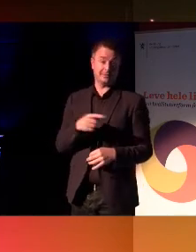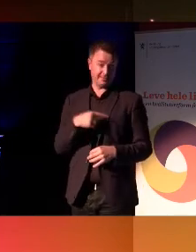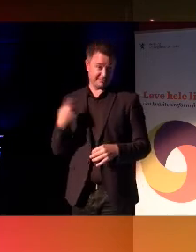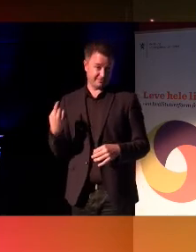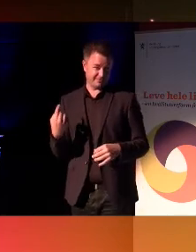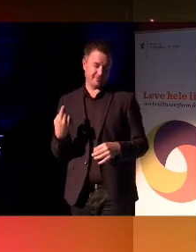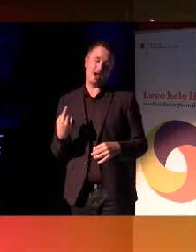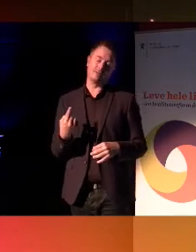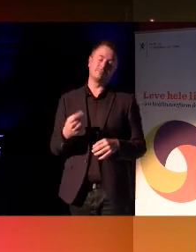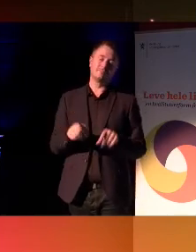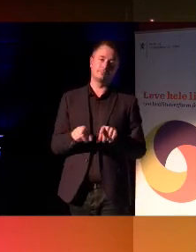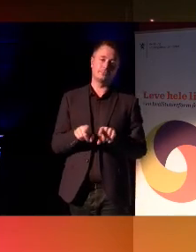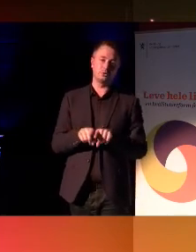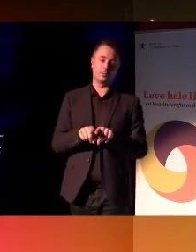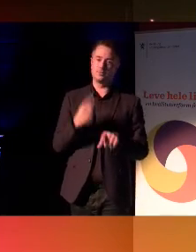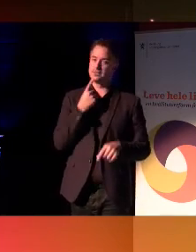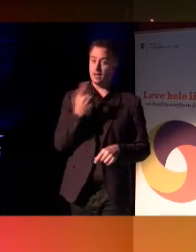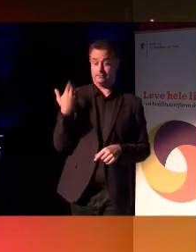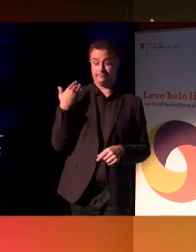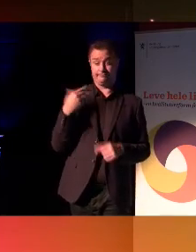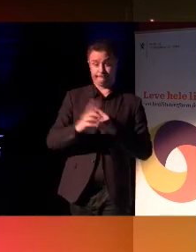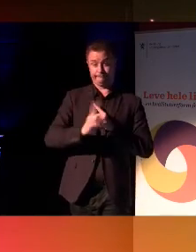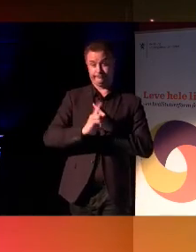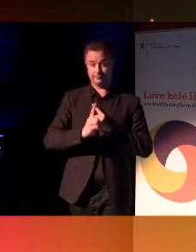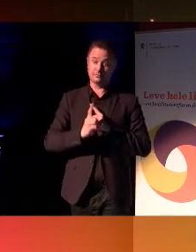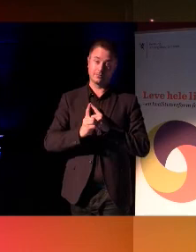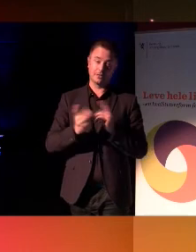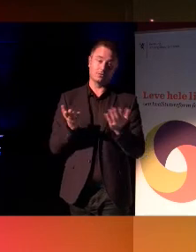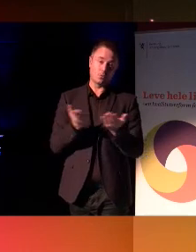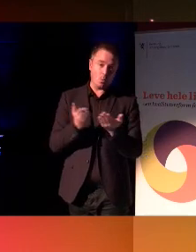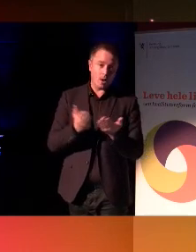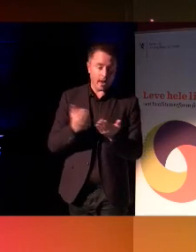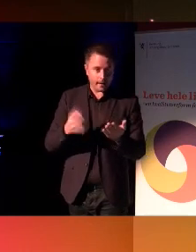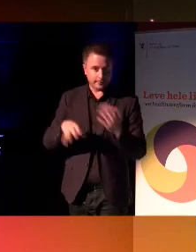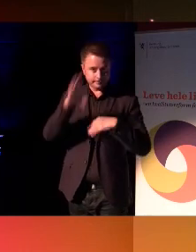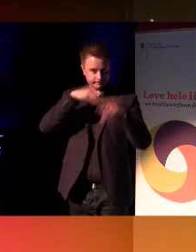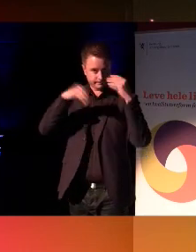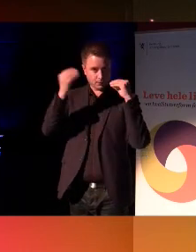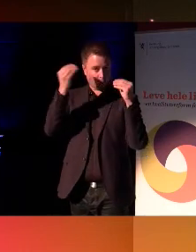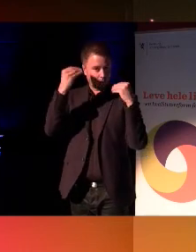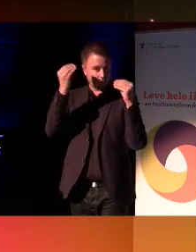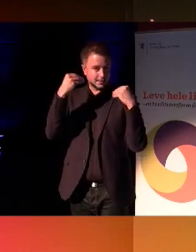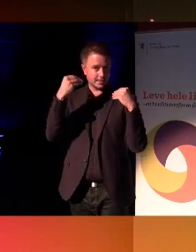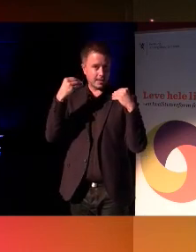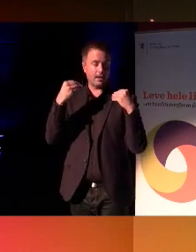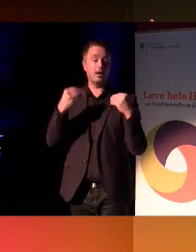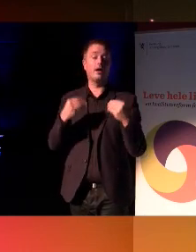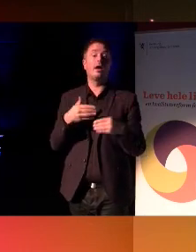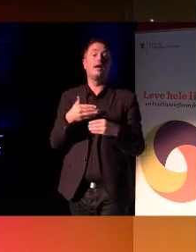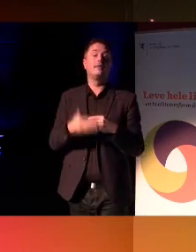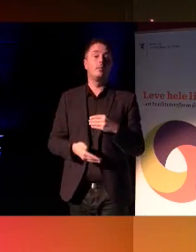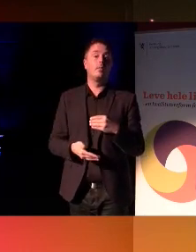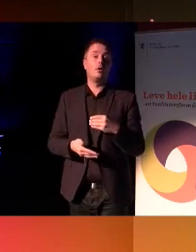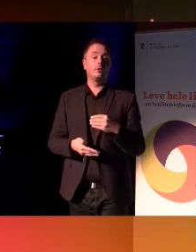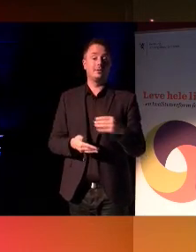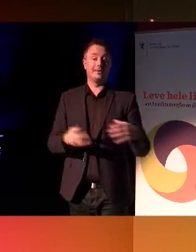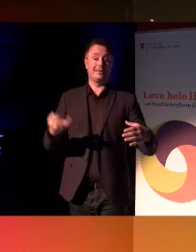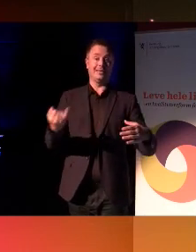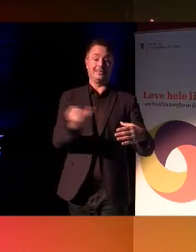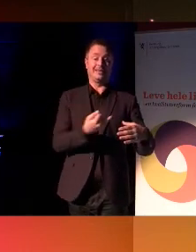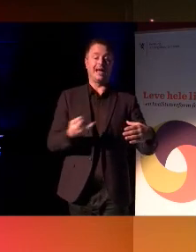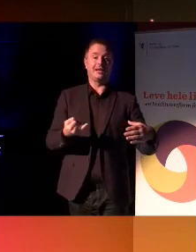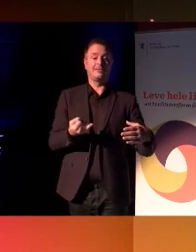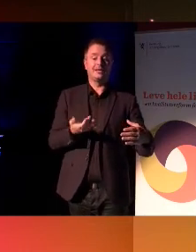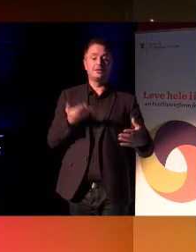Som sagt, vi gikk jo på skole. Fikk utdanning. Og så var det... Så søkte vi internt